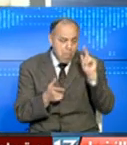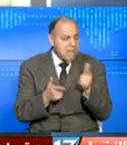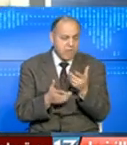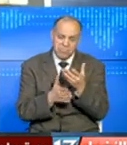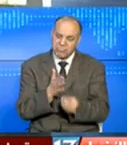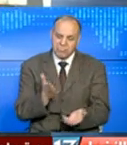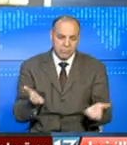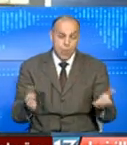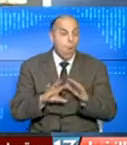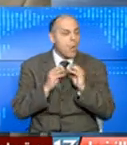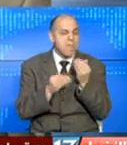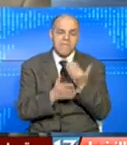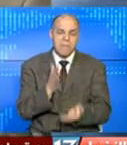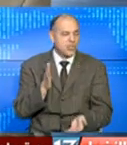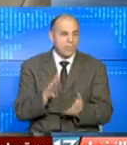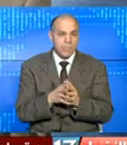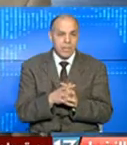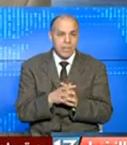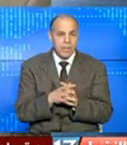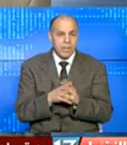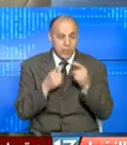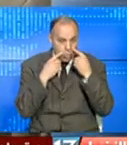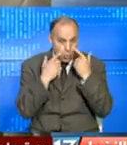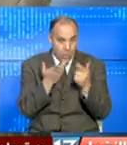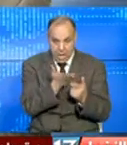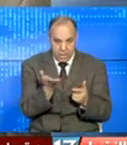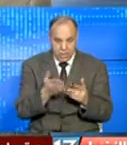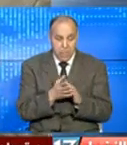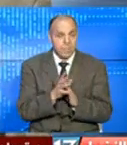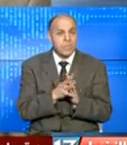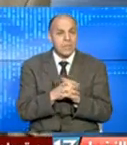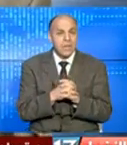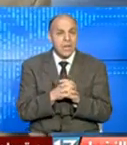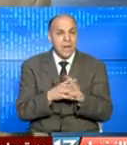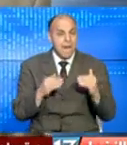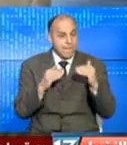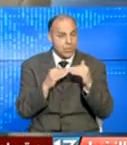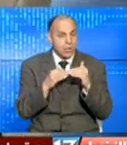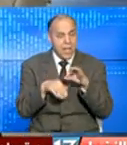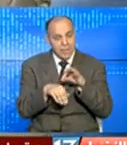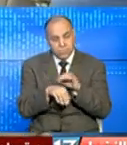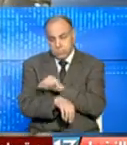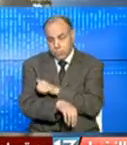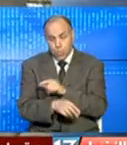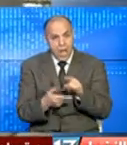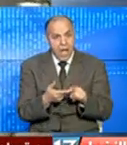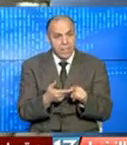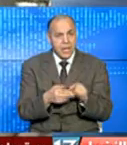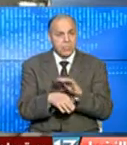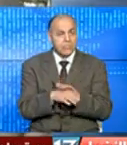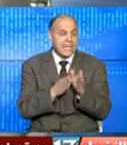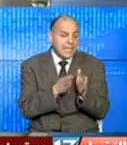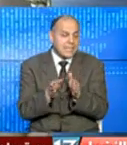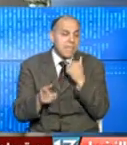مفقود جملة. السبيطار بن قردان يعيش كارثة من وخاصة على مستوى الإطار الطبي والشبه الطبي وفي علاقة بأطباء